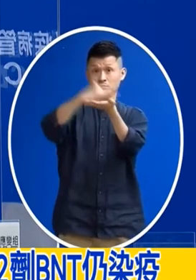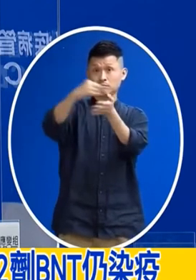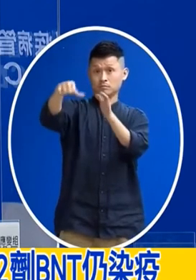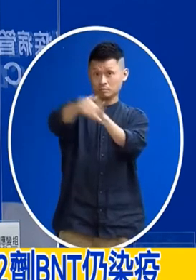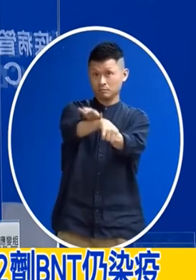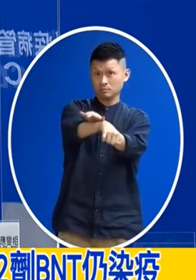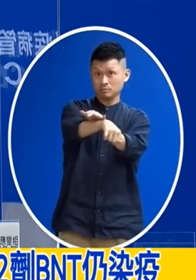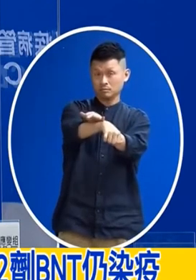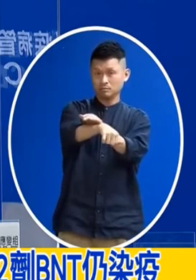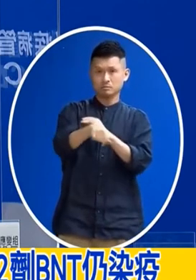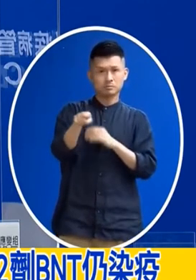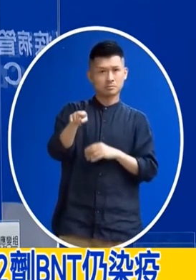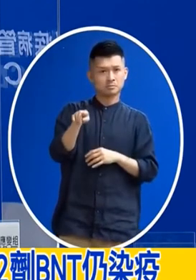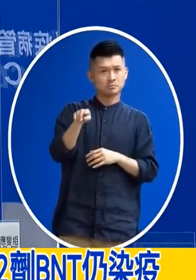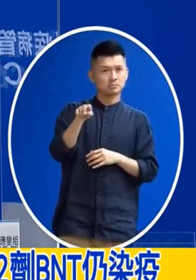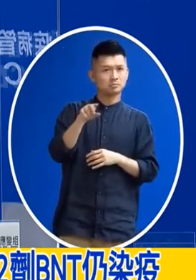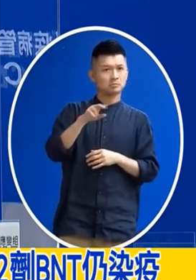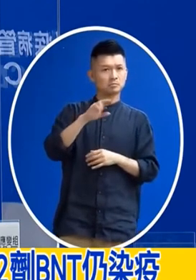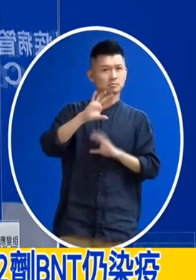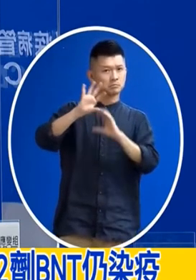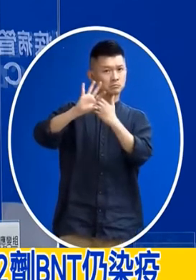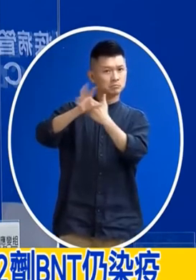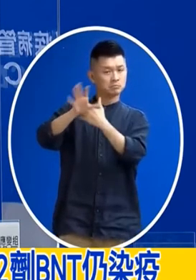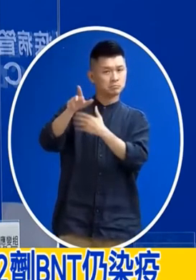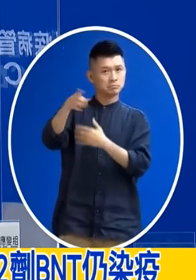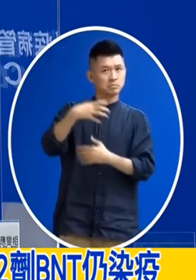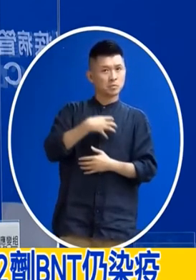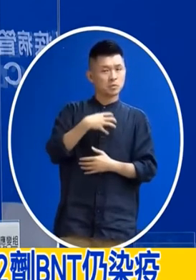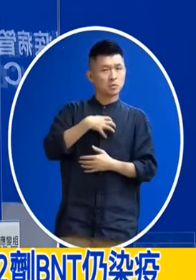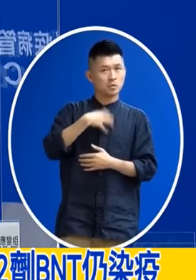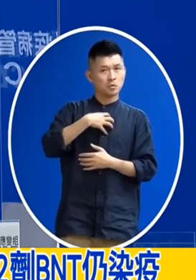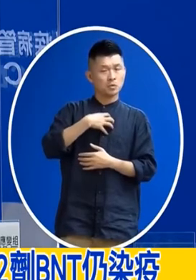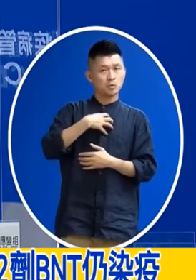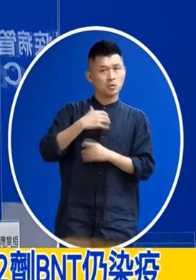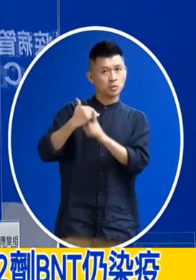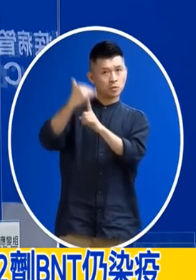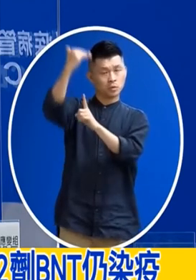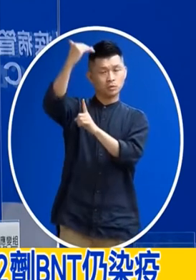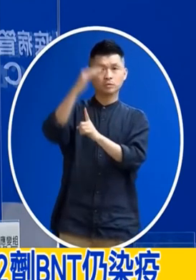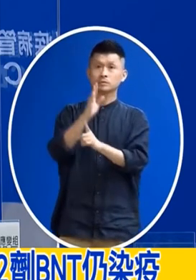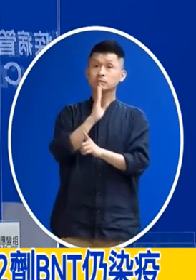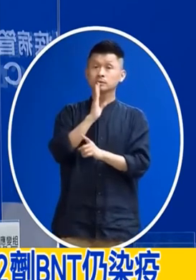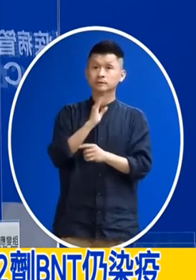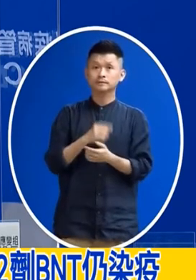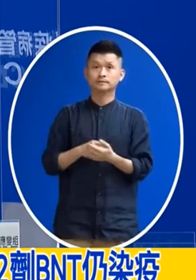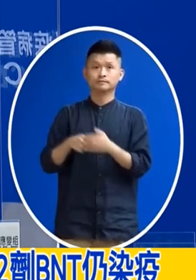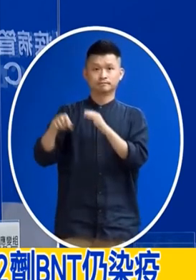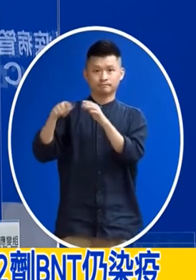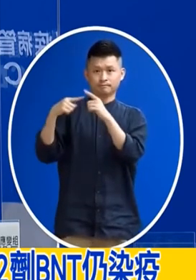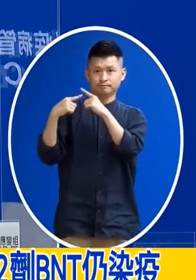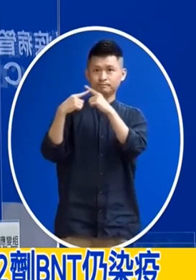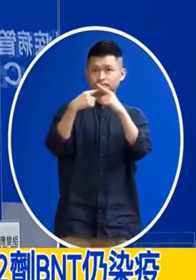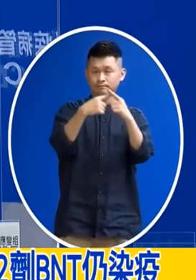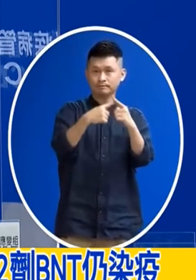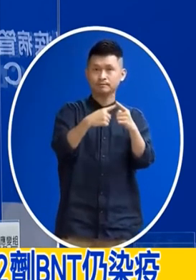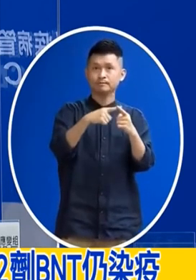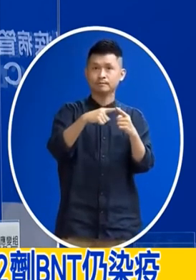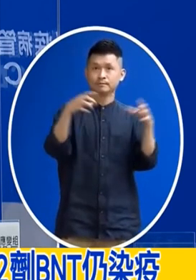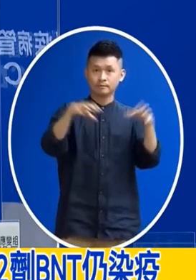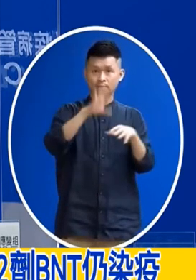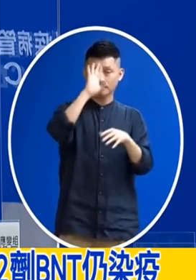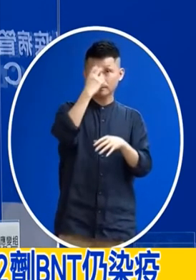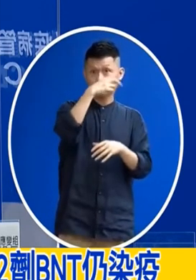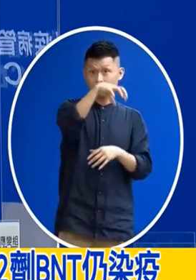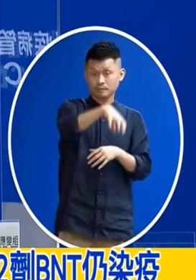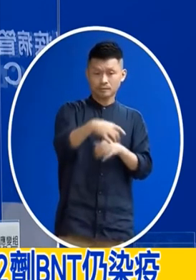因为是我们这个高风险国家的专案，英国目前还是列为我们的高风险国家，所以直接就入住集中检疫所哈进行